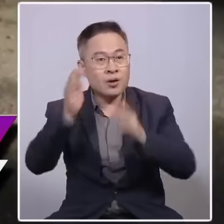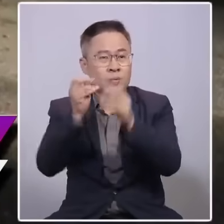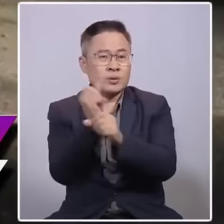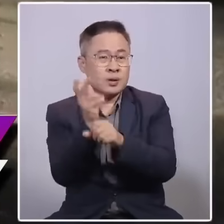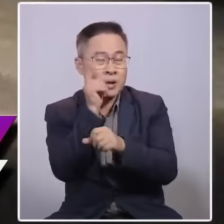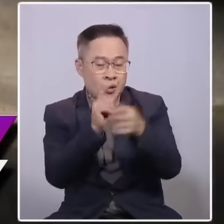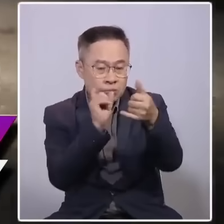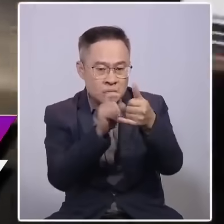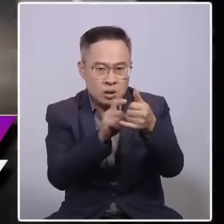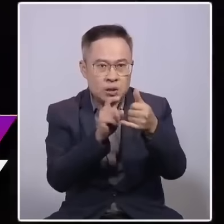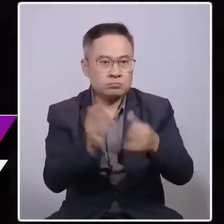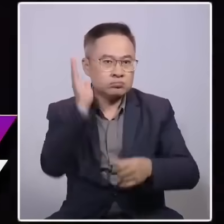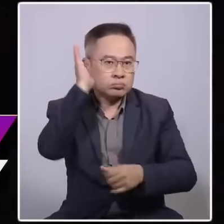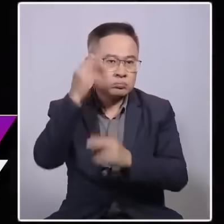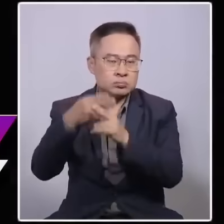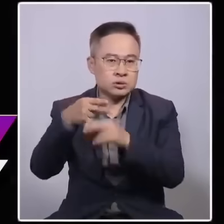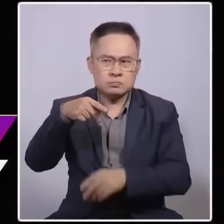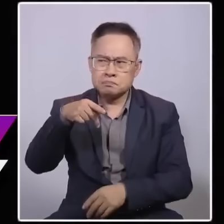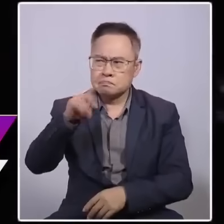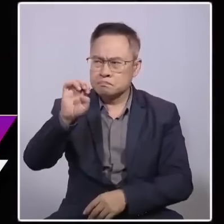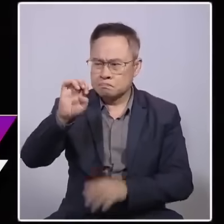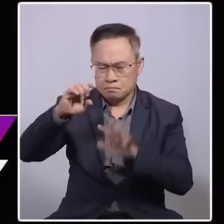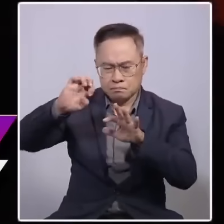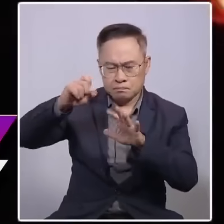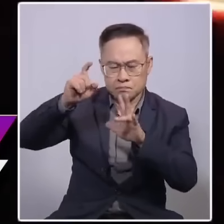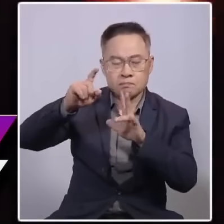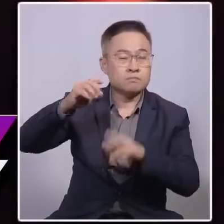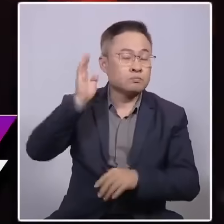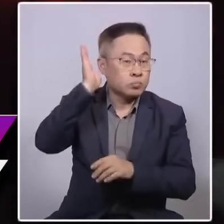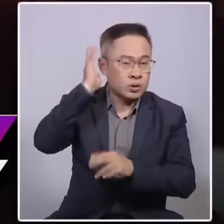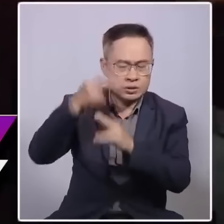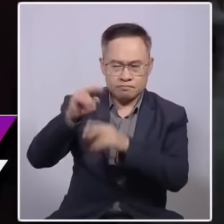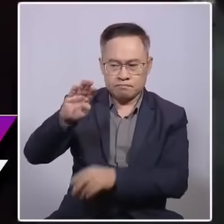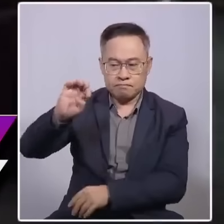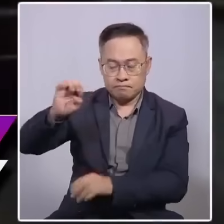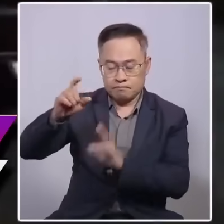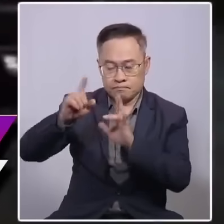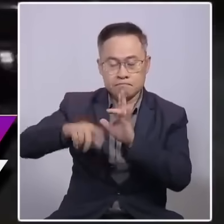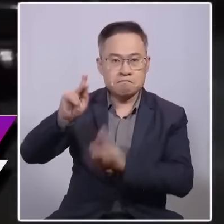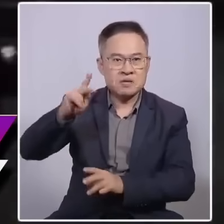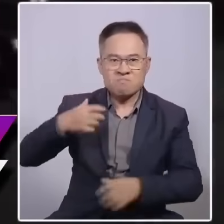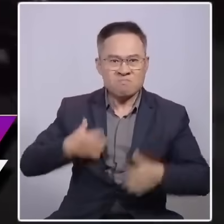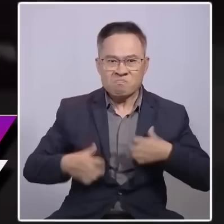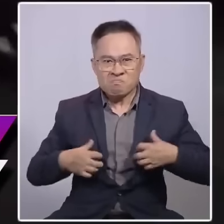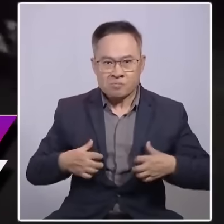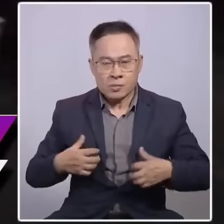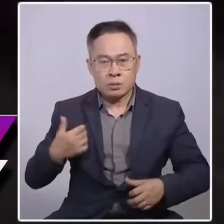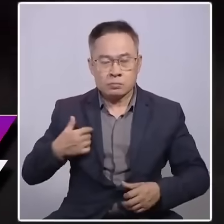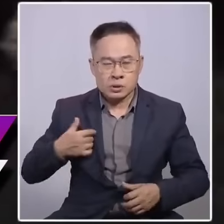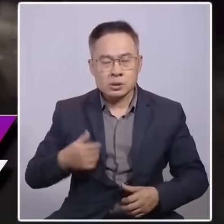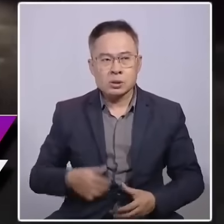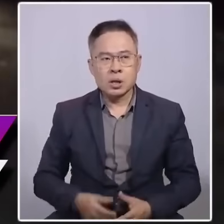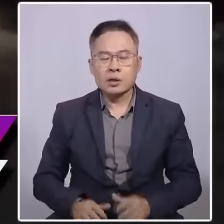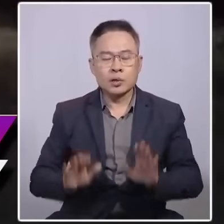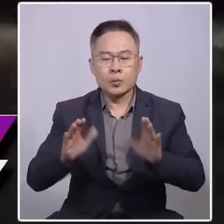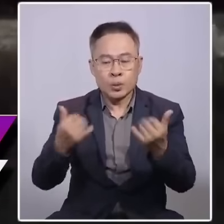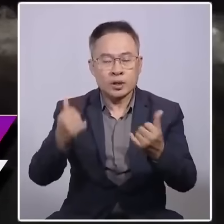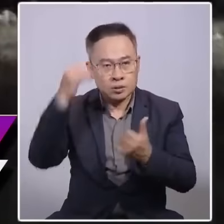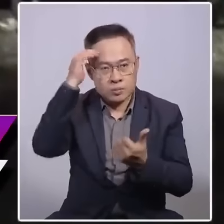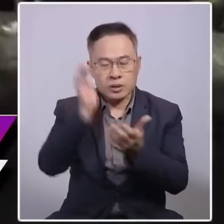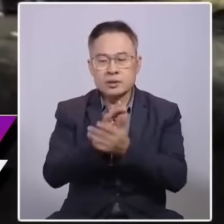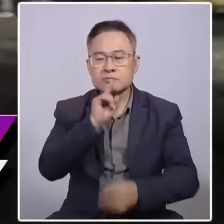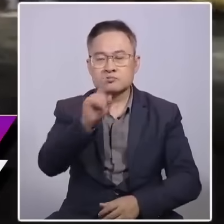ทั้งซ้ายและก็ขวาด้วยแล้วก็มีการคาดการณ์กันว่าในวันนี้นี่แหละฮะทางด้านของตำรวจสพเมืองนครศรีธรรมราชเนี่ยที่เป็นเจ้าของ